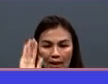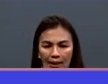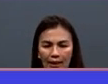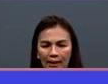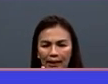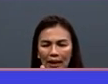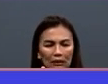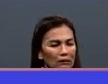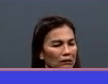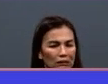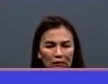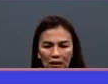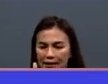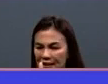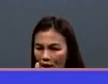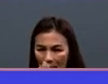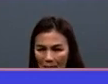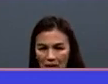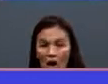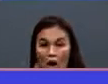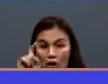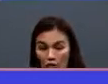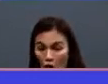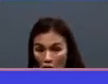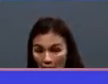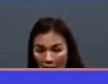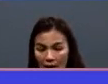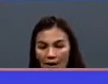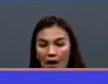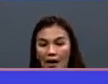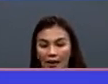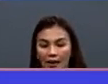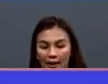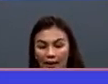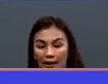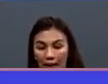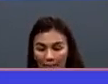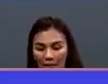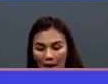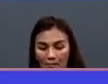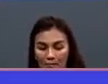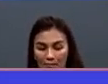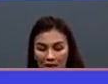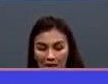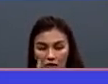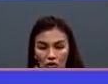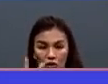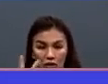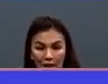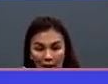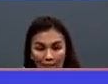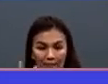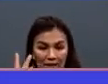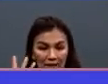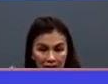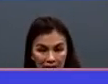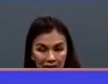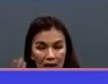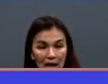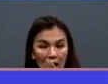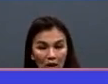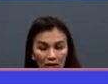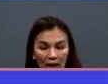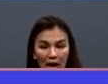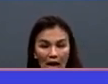ย่อใช่มั้ยเออคือไม่ไม่ได้โฆษณาก็เอา bydอ่ะไม่ต้องกมิตัวนี้เลย BDเต้าแล้วก็อีกหลายๆรุ่นหลายรุ่นคุณกำลัง